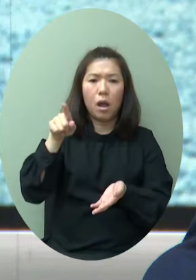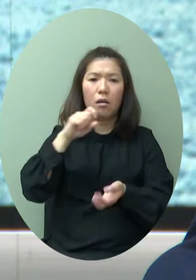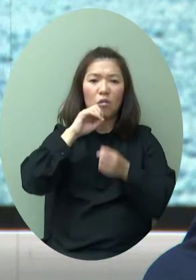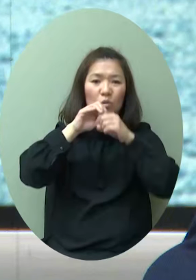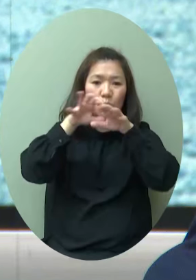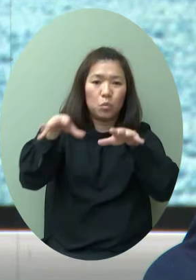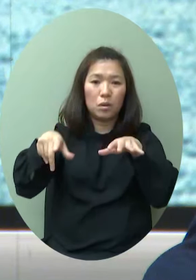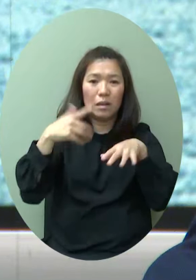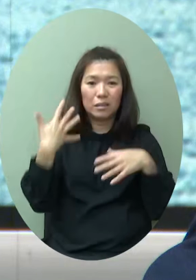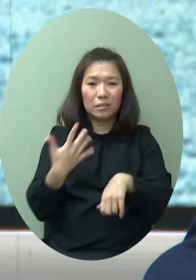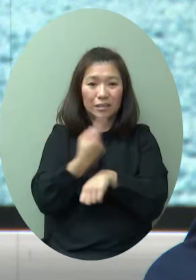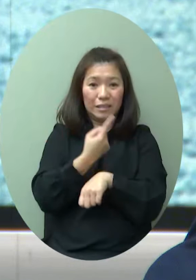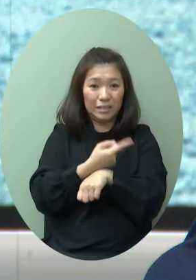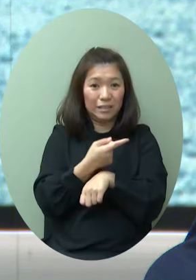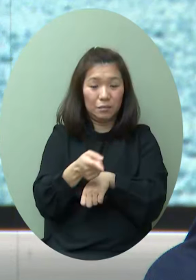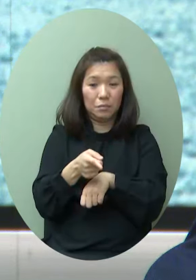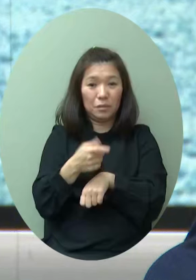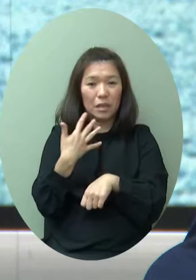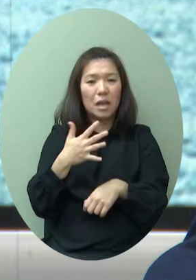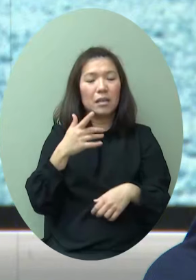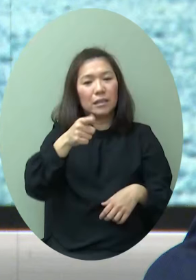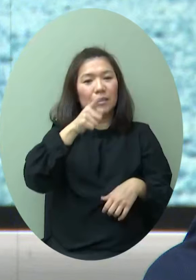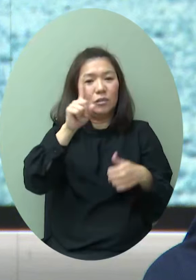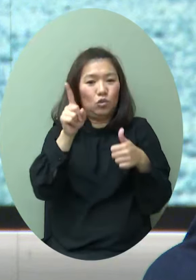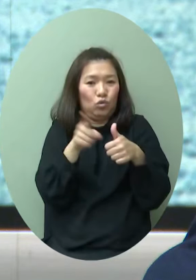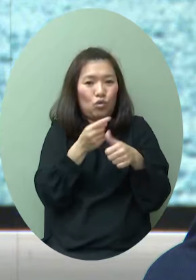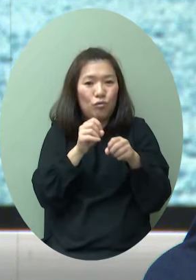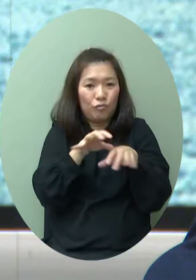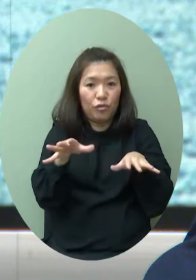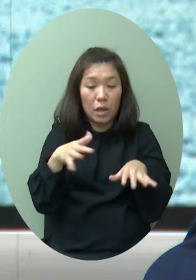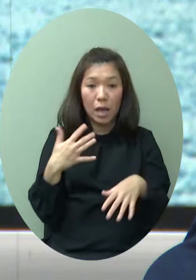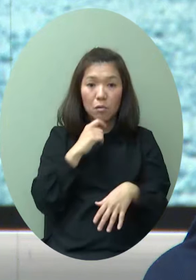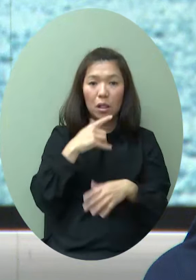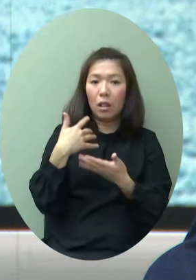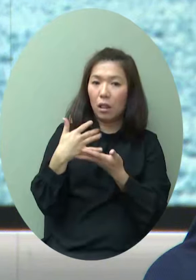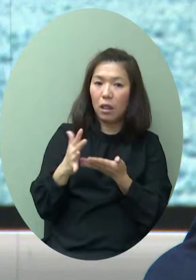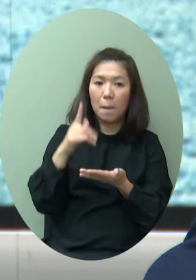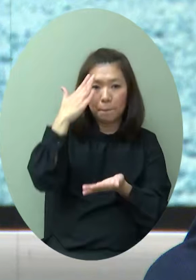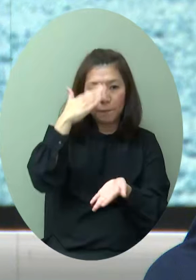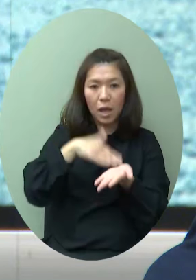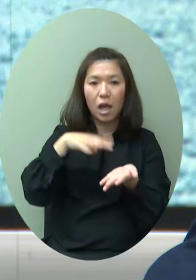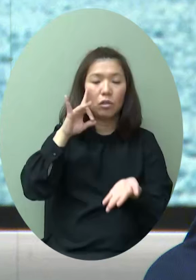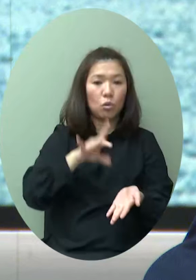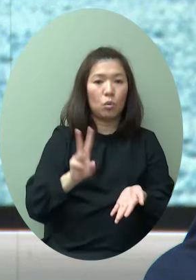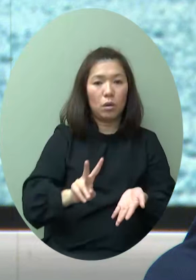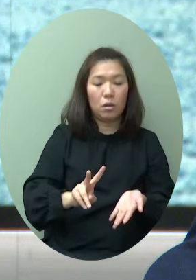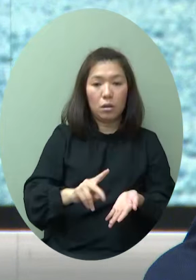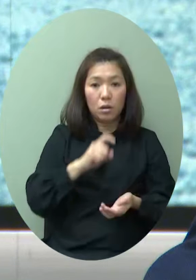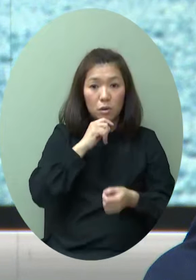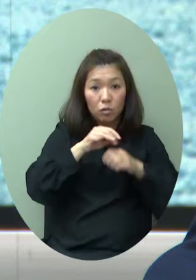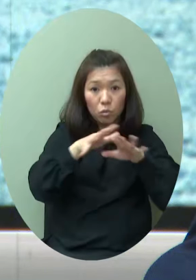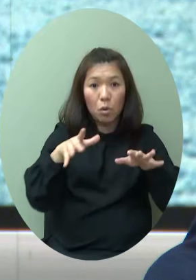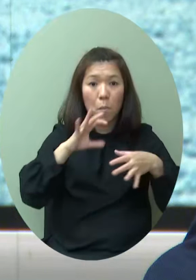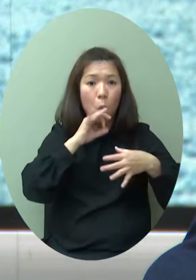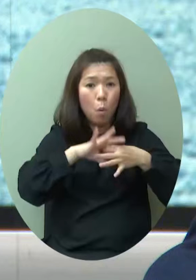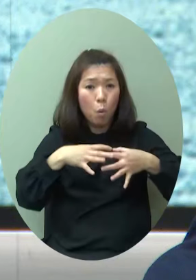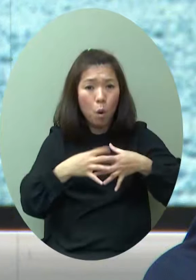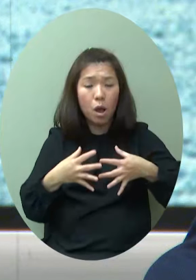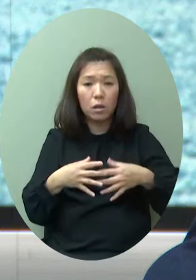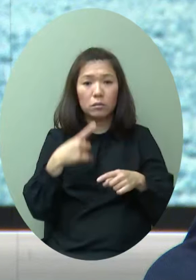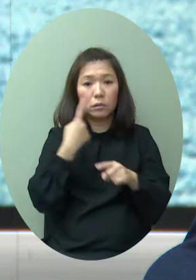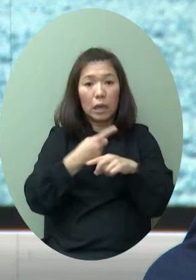佢現時嚟講，因為啱啱即係初起啦，其實唔同嘅病毒咧，就算冇完，即係大家冇流行病學關聯都好啦，嗰、